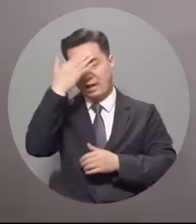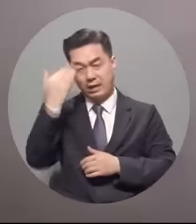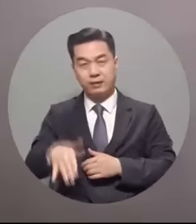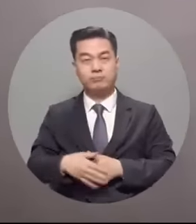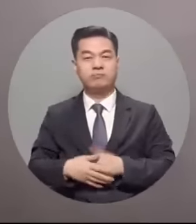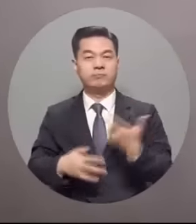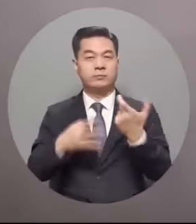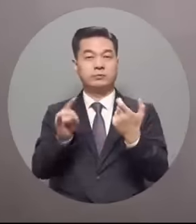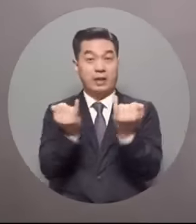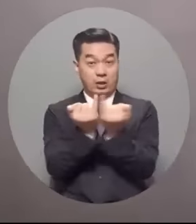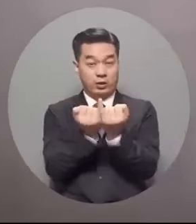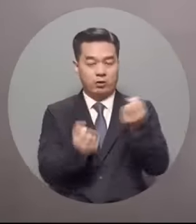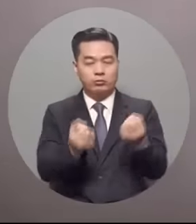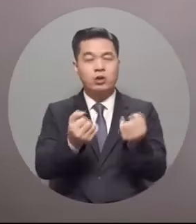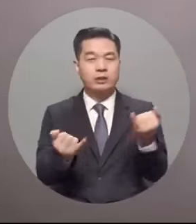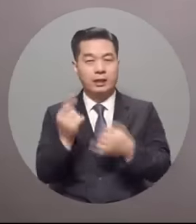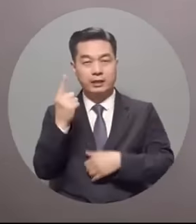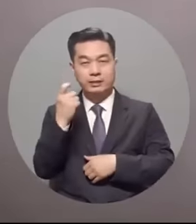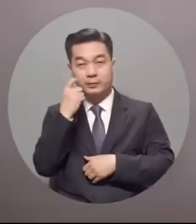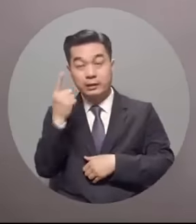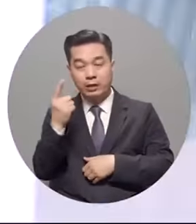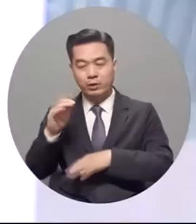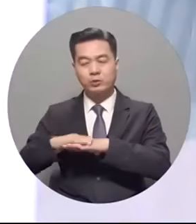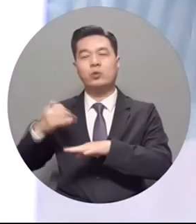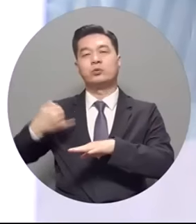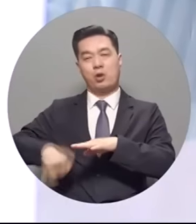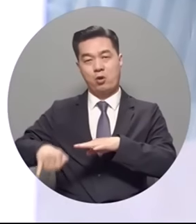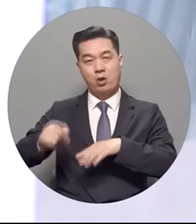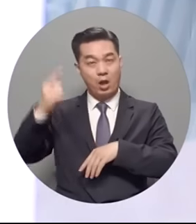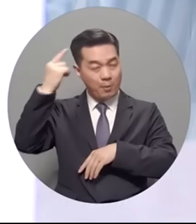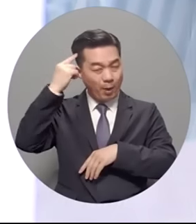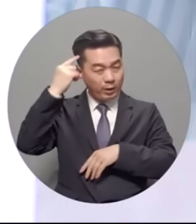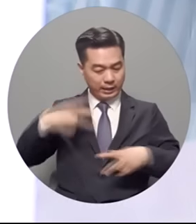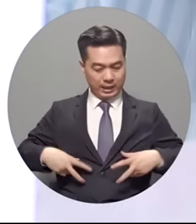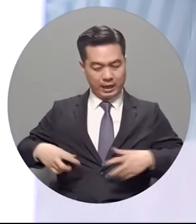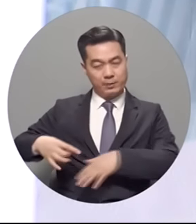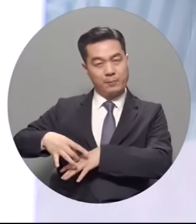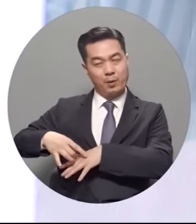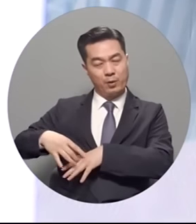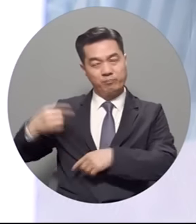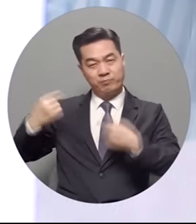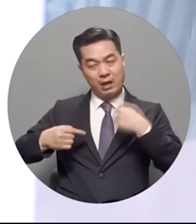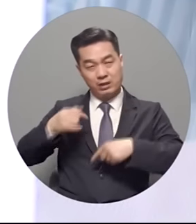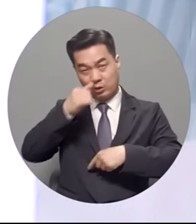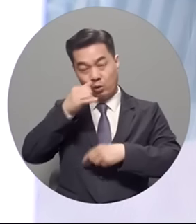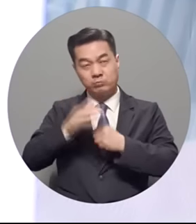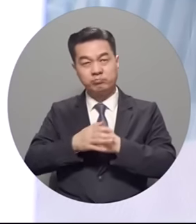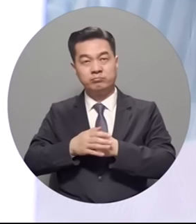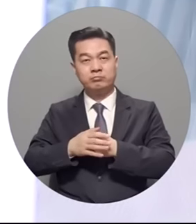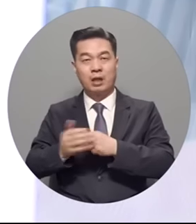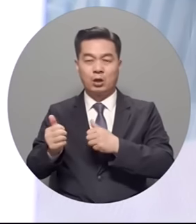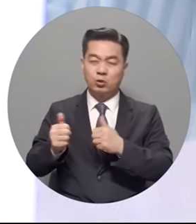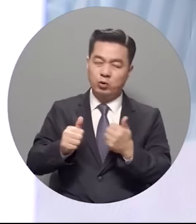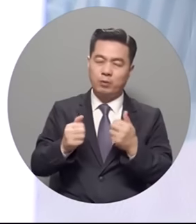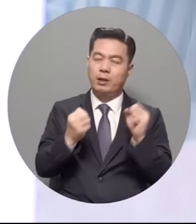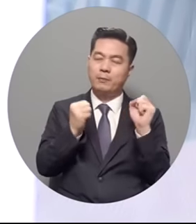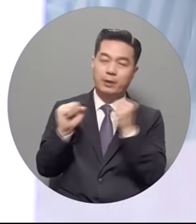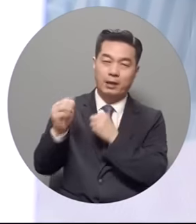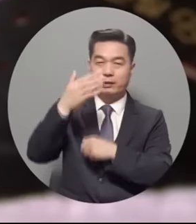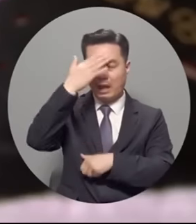60대 여성 운전자와 11개월 된 손녀는 머리와 갈비뼈 등을 다쳤지만 다행히 치명적인 부상은 피할 수